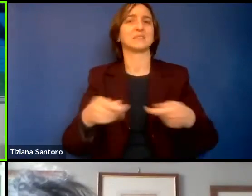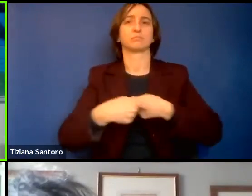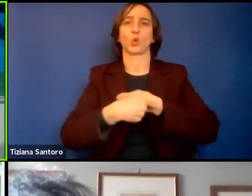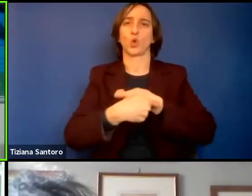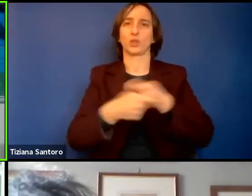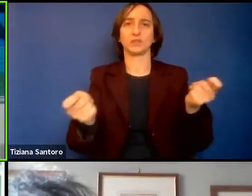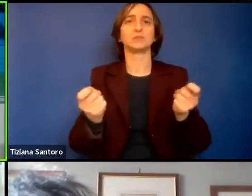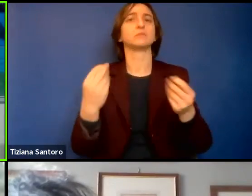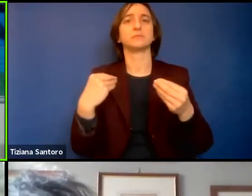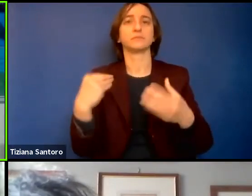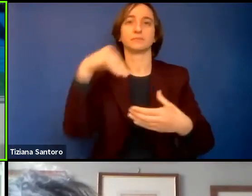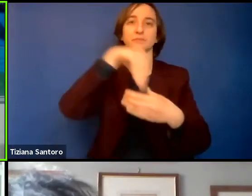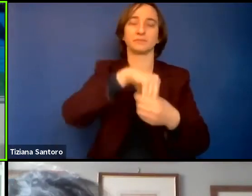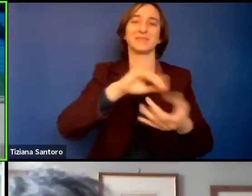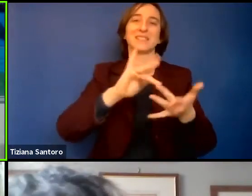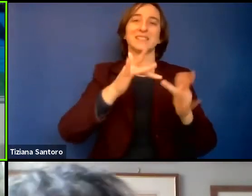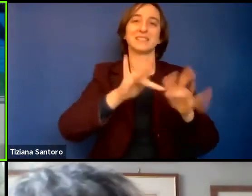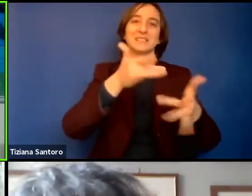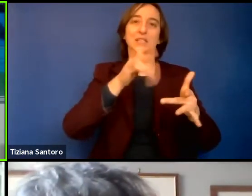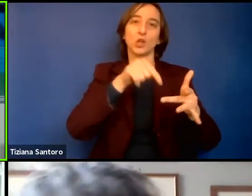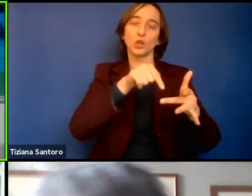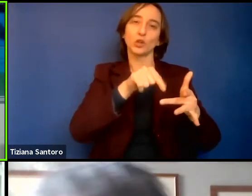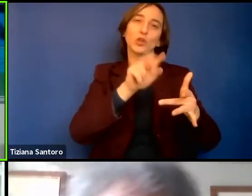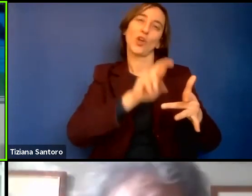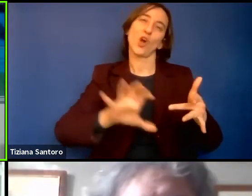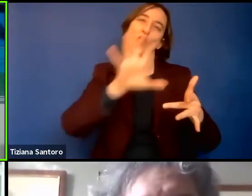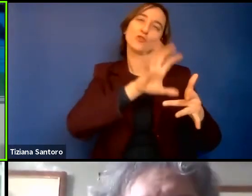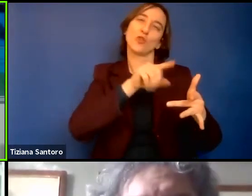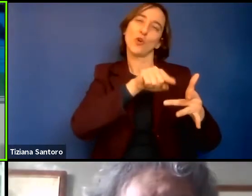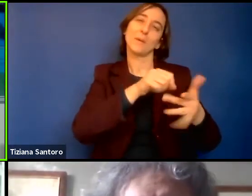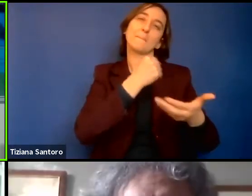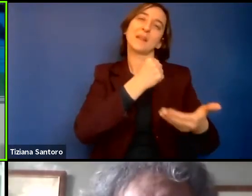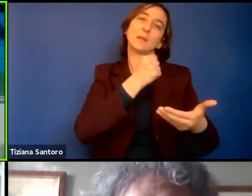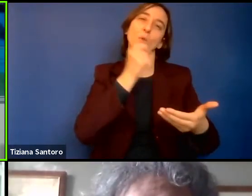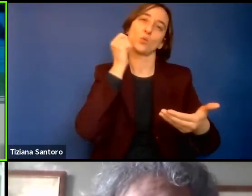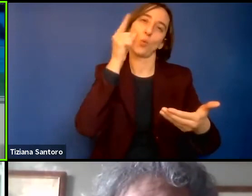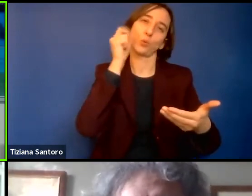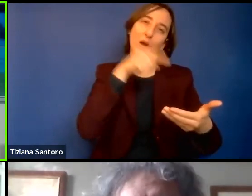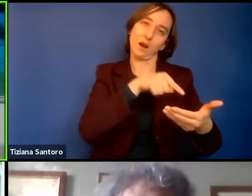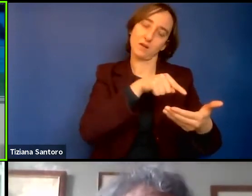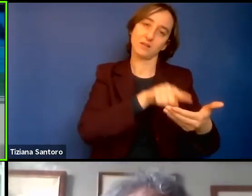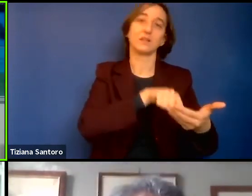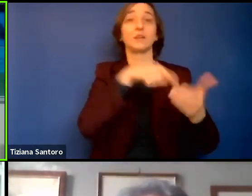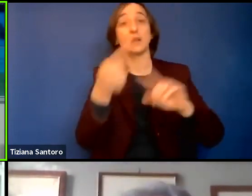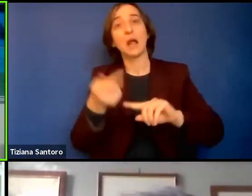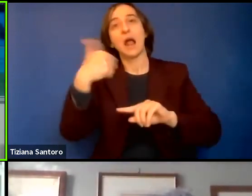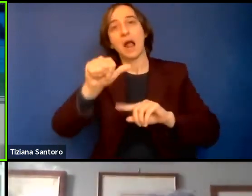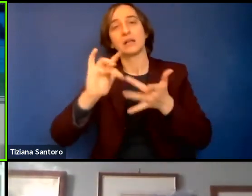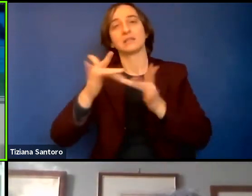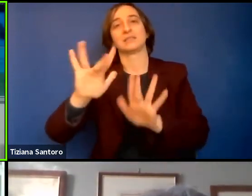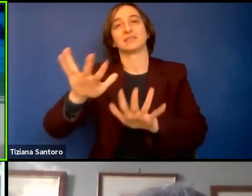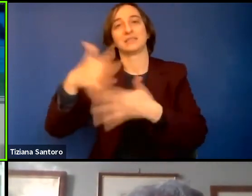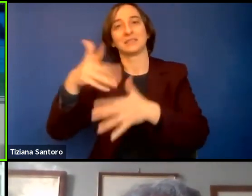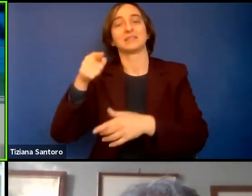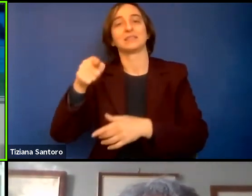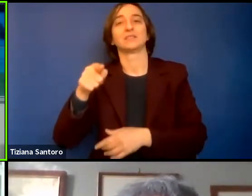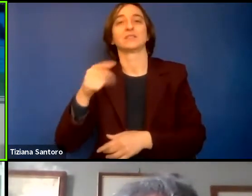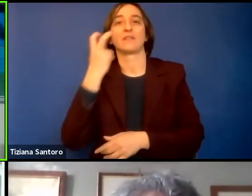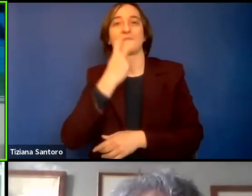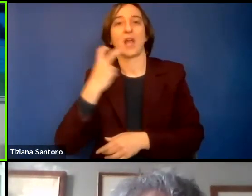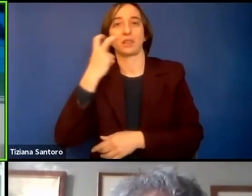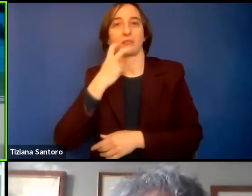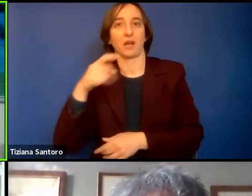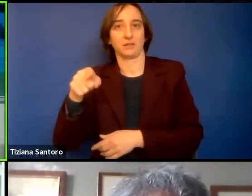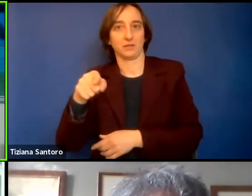Patrimonio Culturale della Regione e su quello di Fiadda Emilia Romagna. Vedo